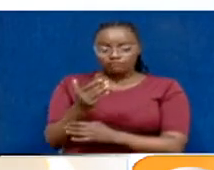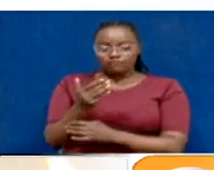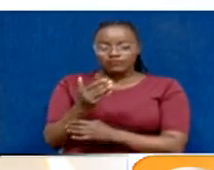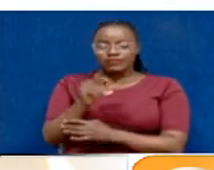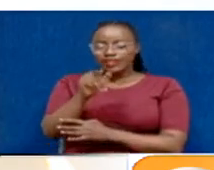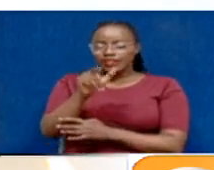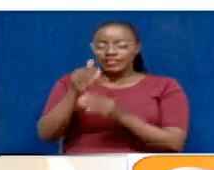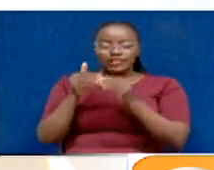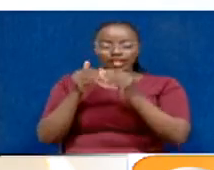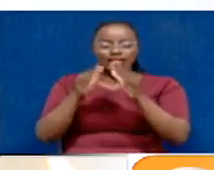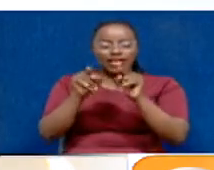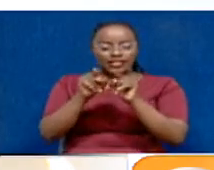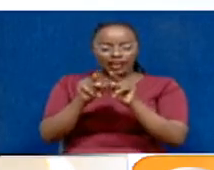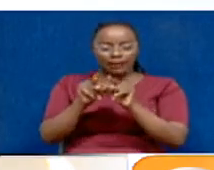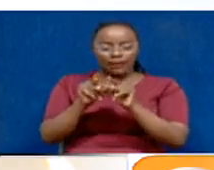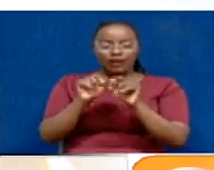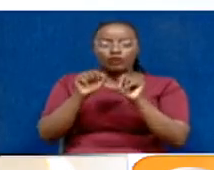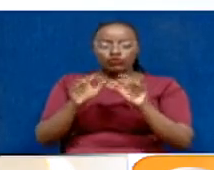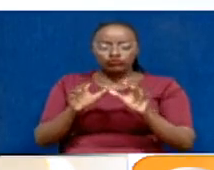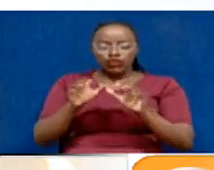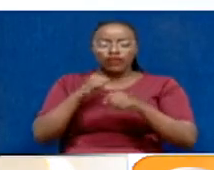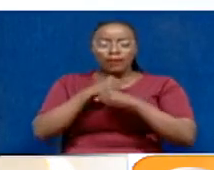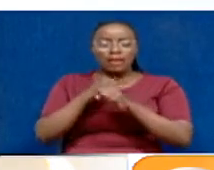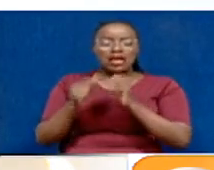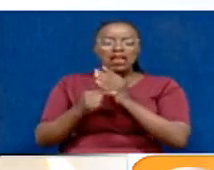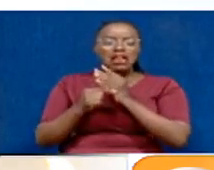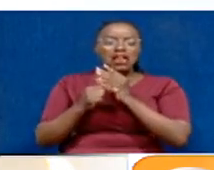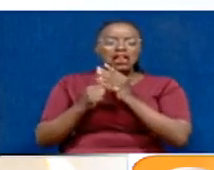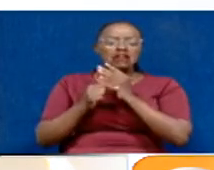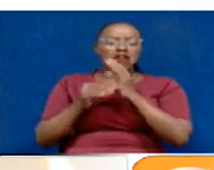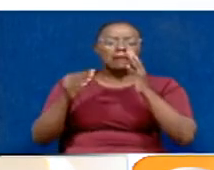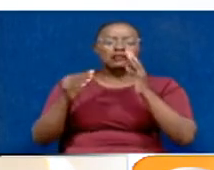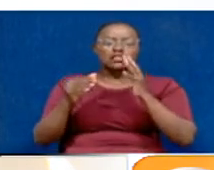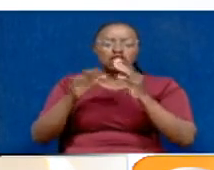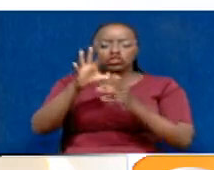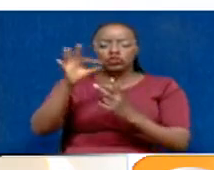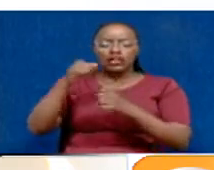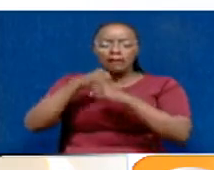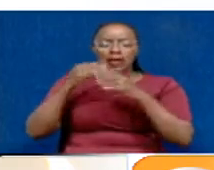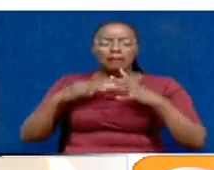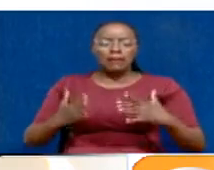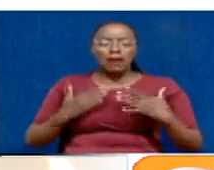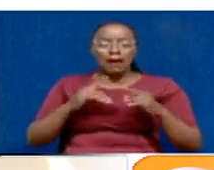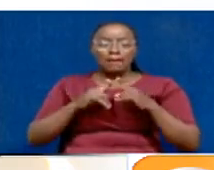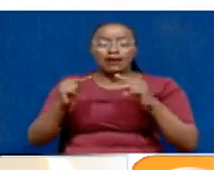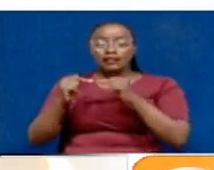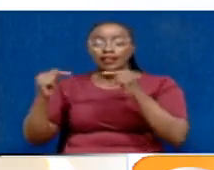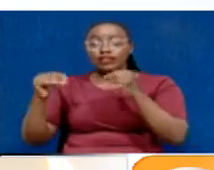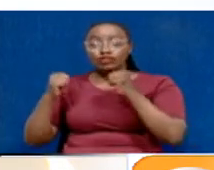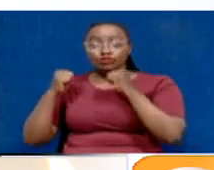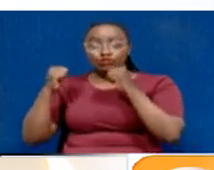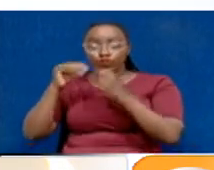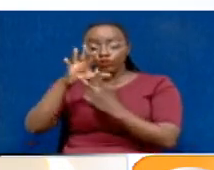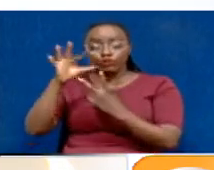Such a leader will be pushed to make popular choices that please crowds, as opposed to bold